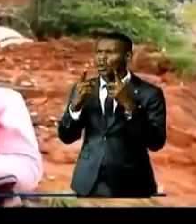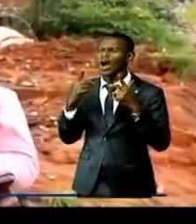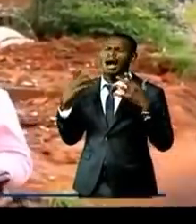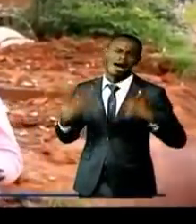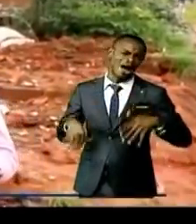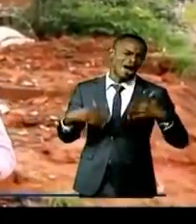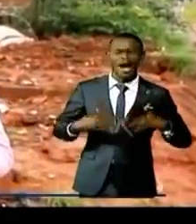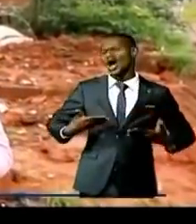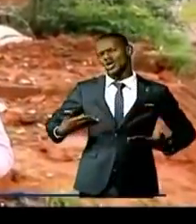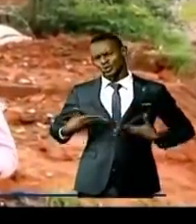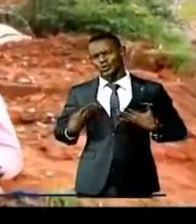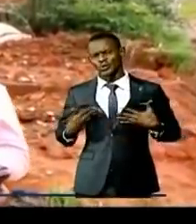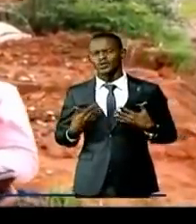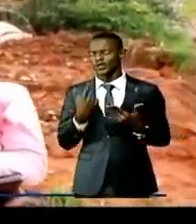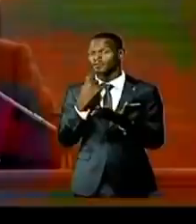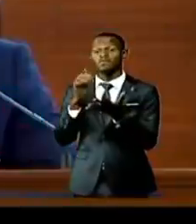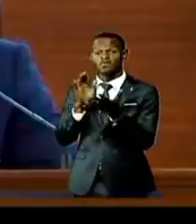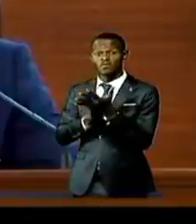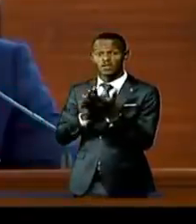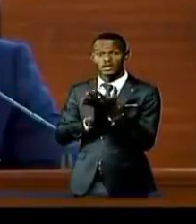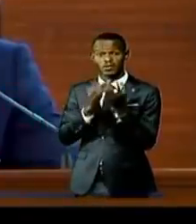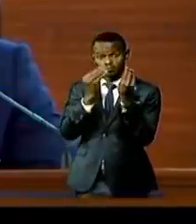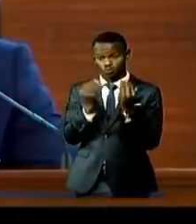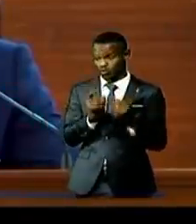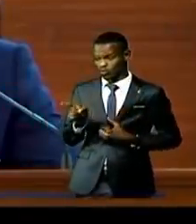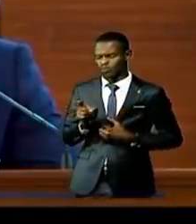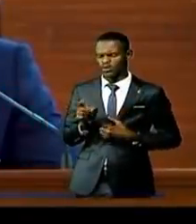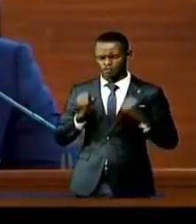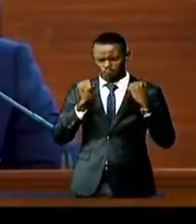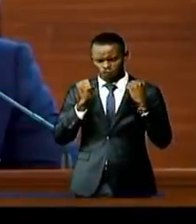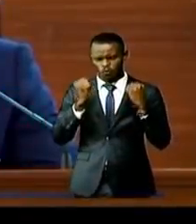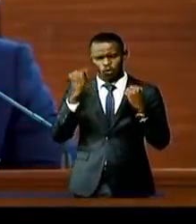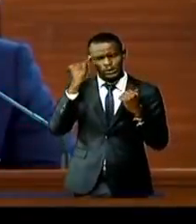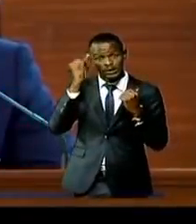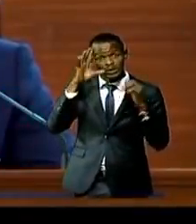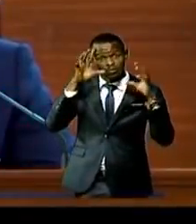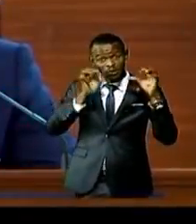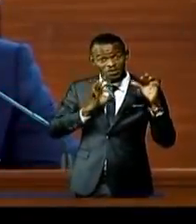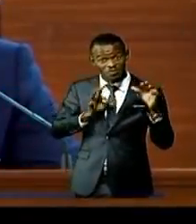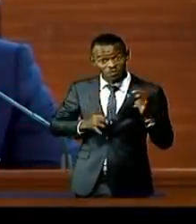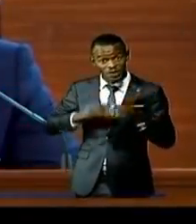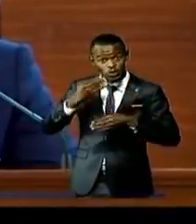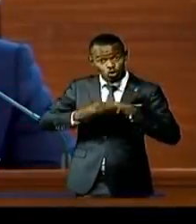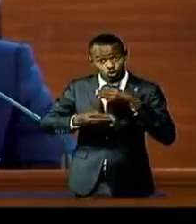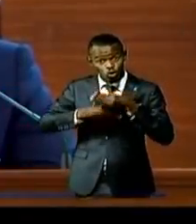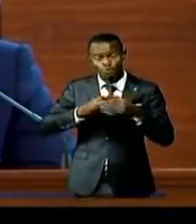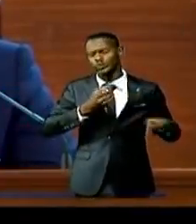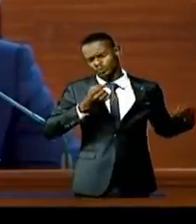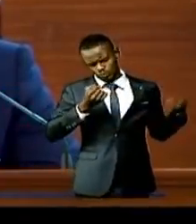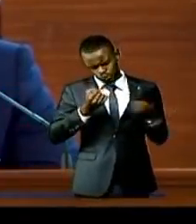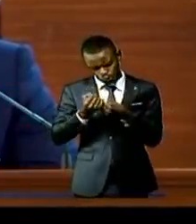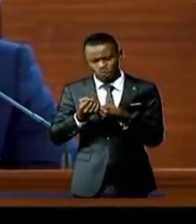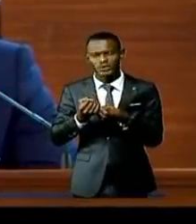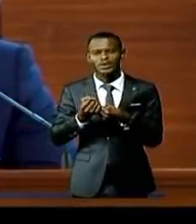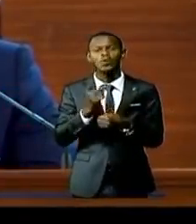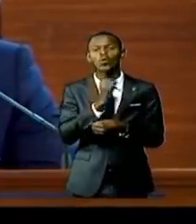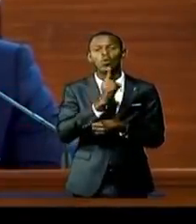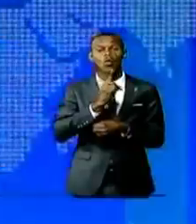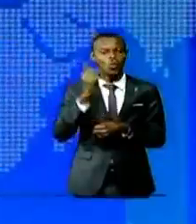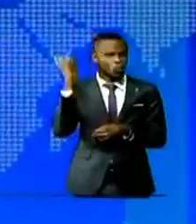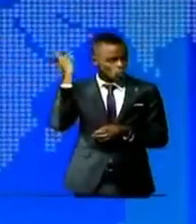sa bravoure de matérialiser la vision du chef de l'État, Félix-Antoine Tshisekedi Tshilombo, ici au